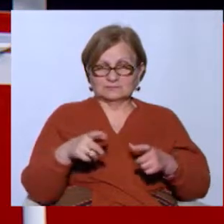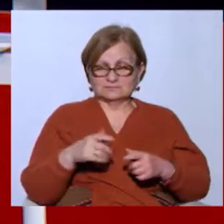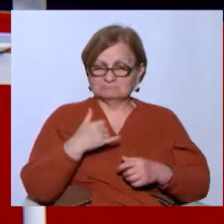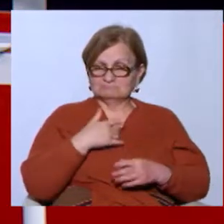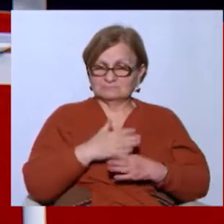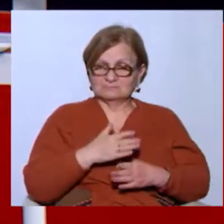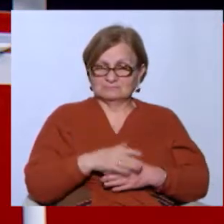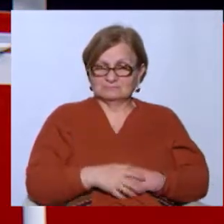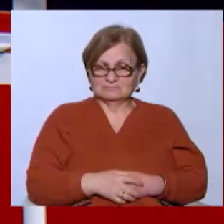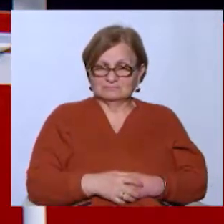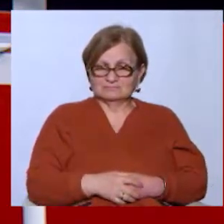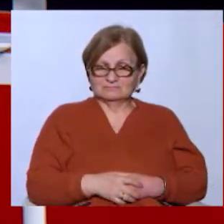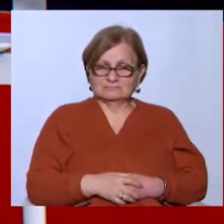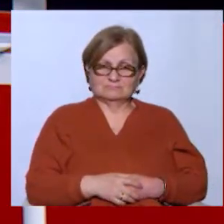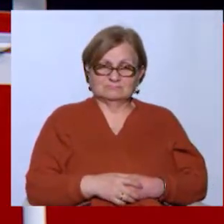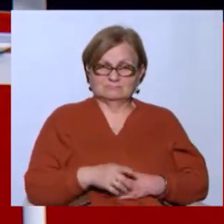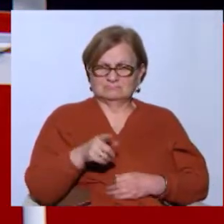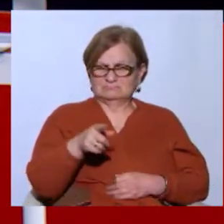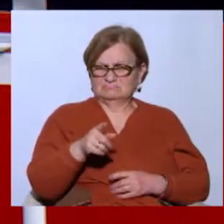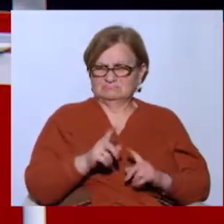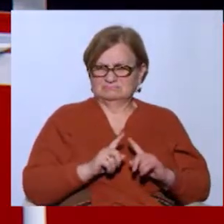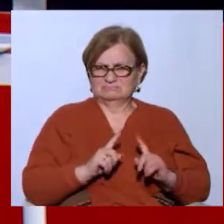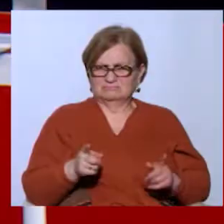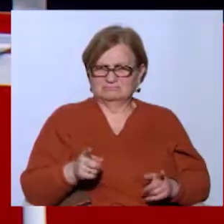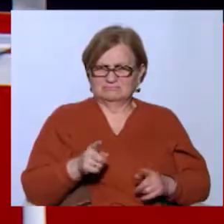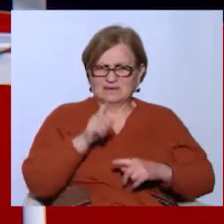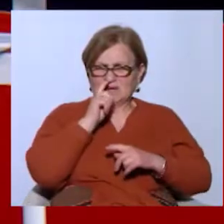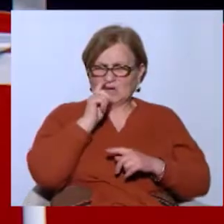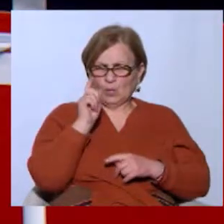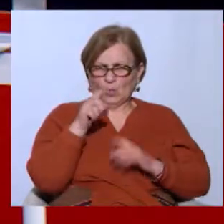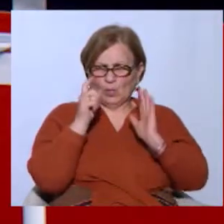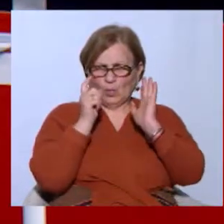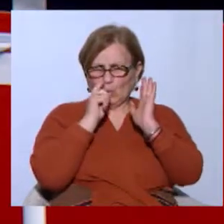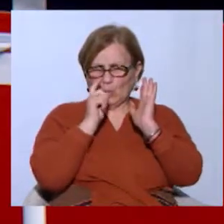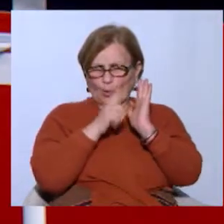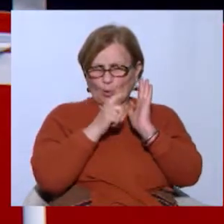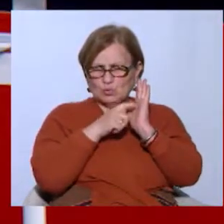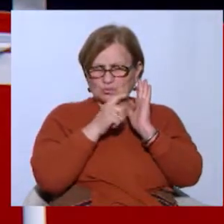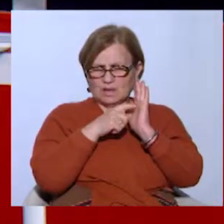ლარიანი და აი ეს რაღაც კოდალა